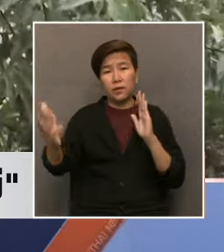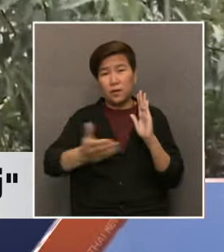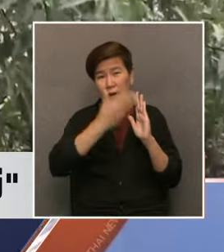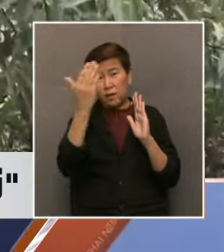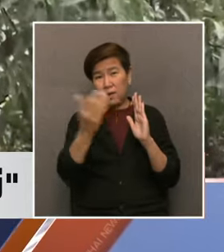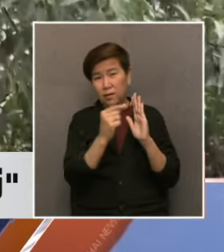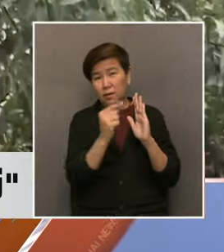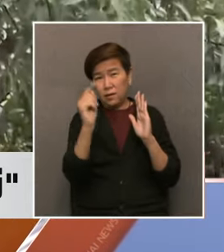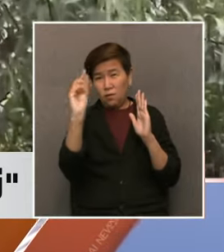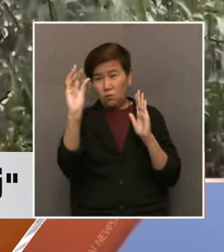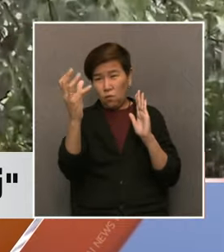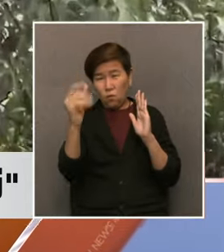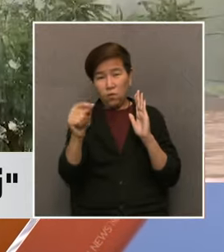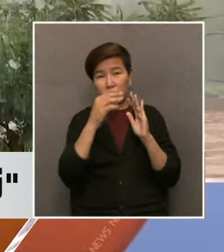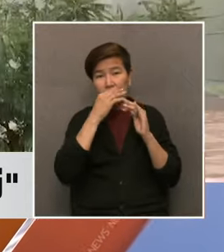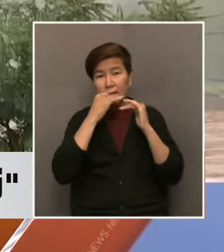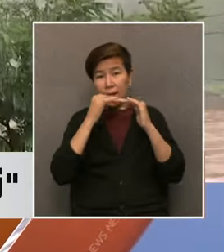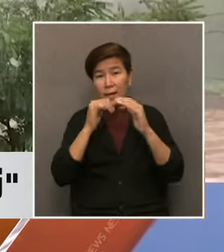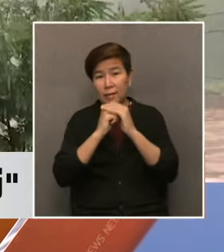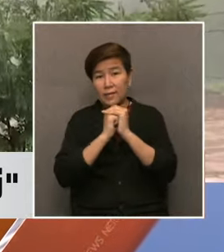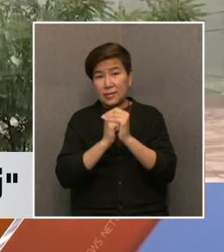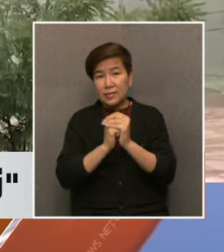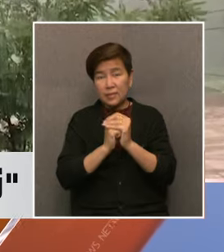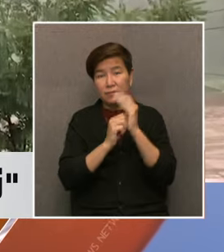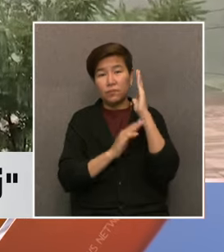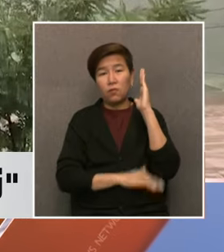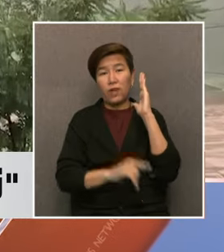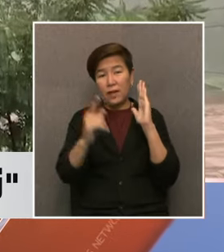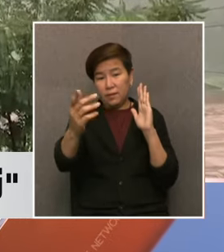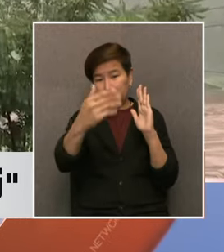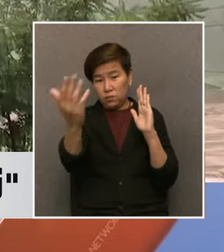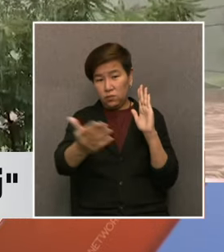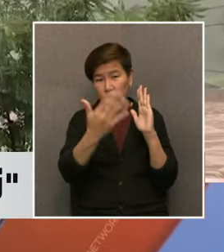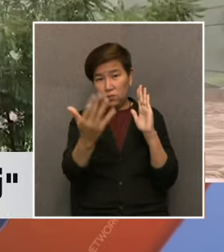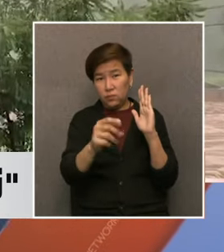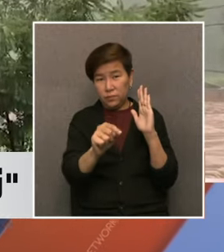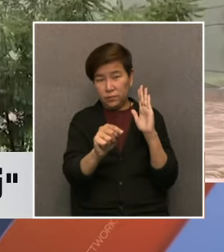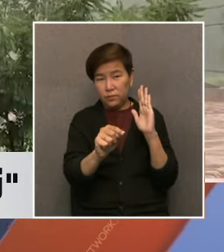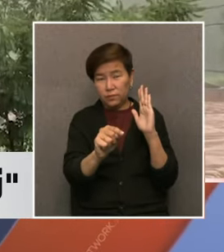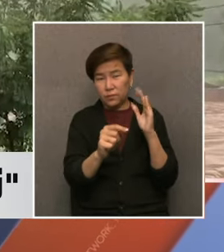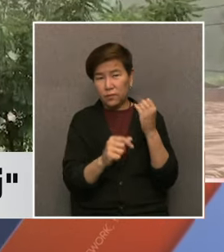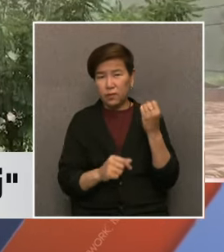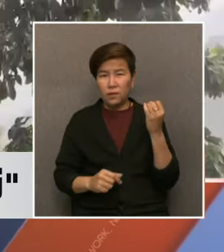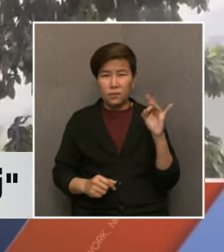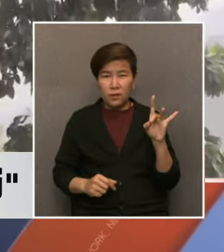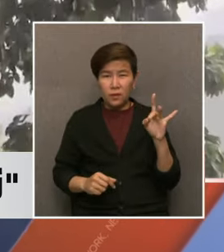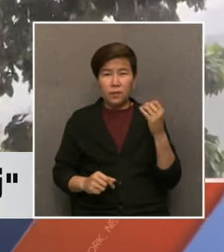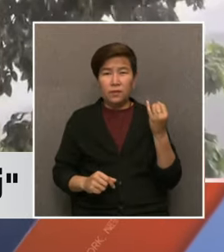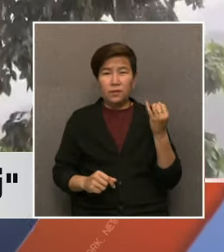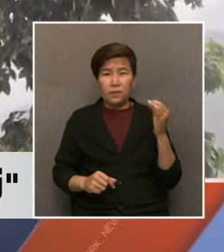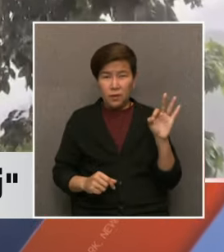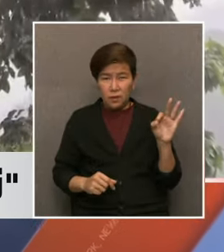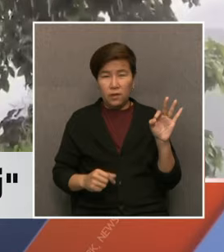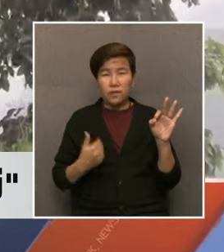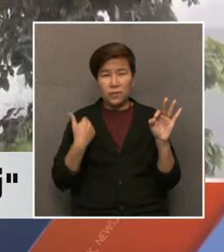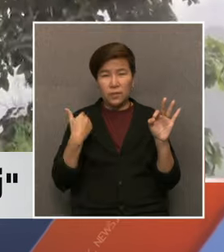ที่ก่อตัวในบริเวณทะเลจีนใต้เป็นส่วนใหญ่นะครับแต่ว่าในเบื้องต้นเนี่ยช่วง18 19เนี่ยอาจจะมีอยู่นะครับแต่ว่า